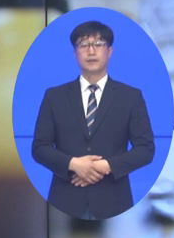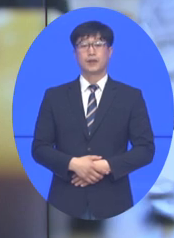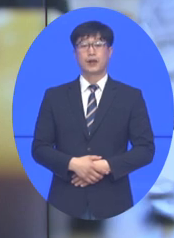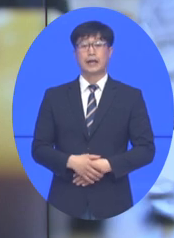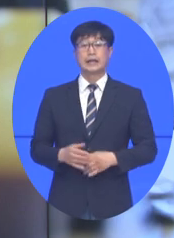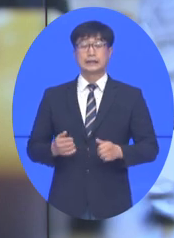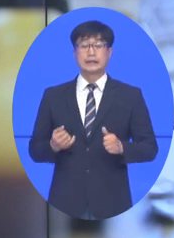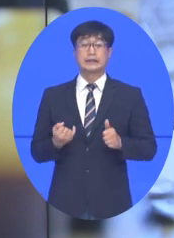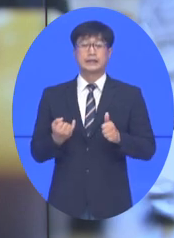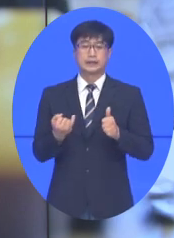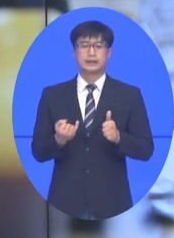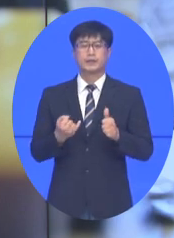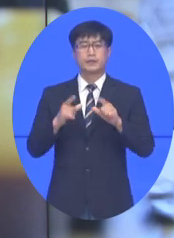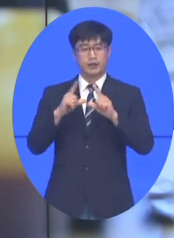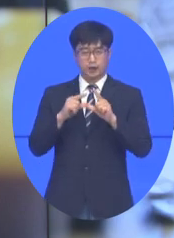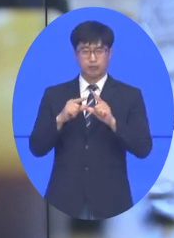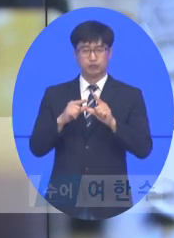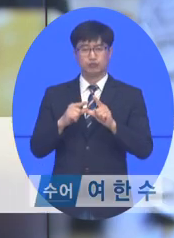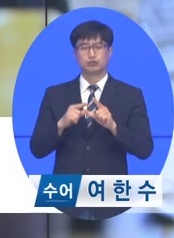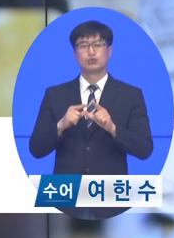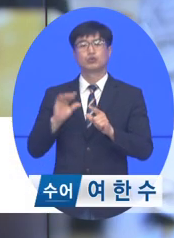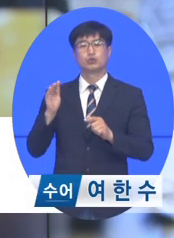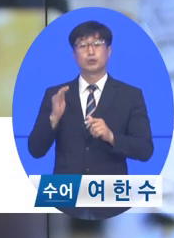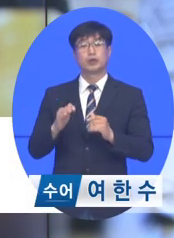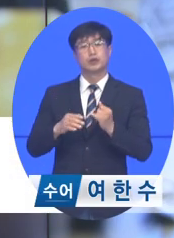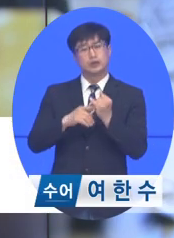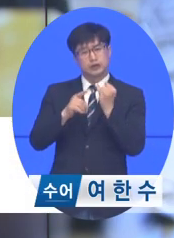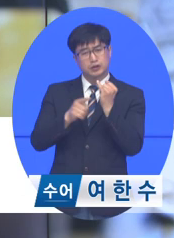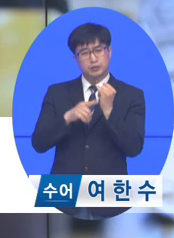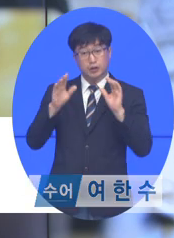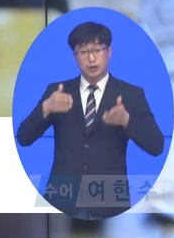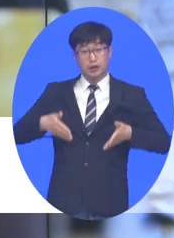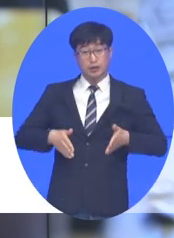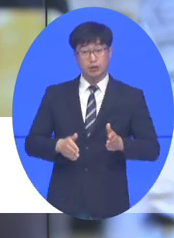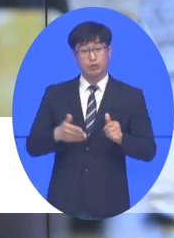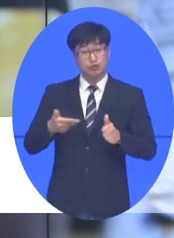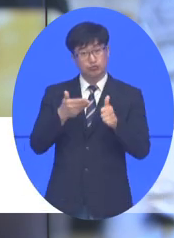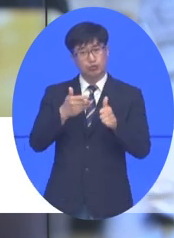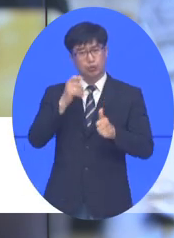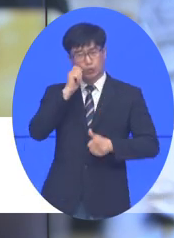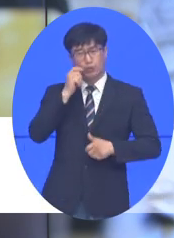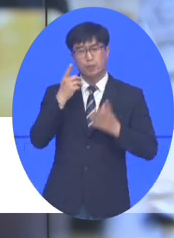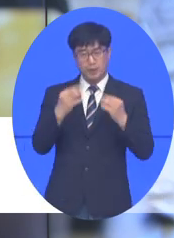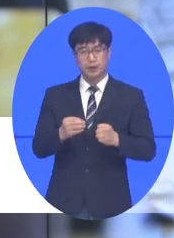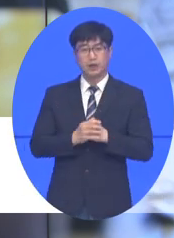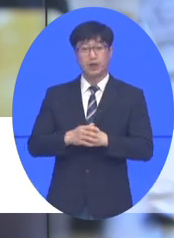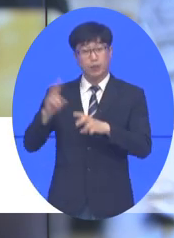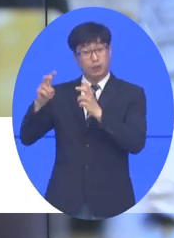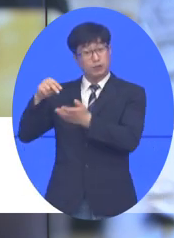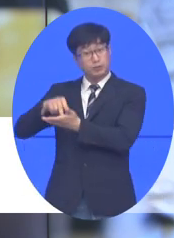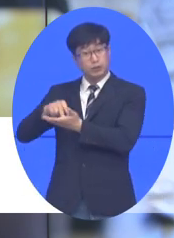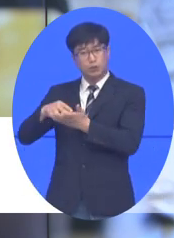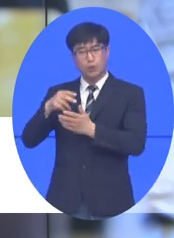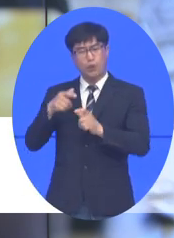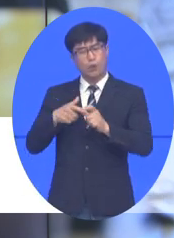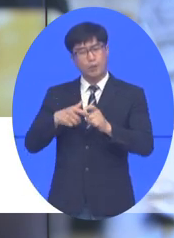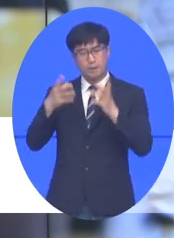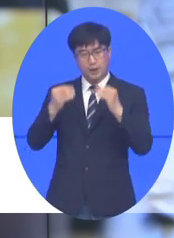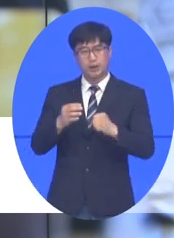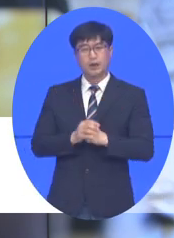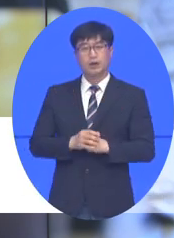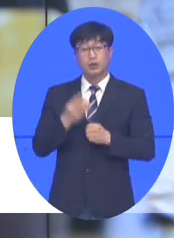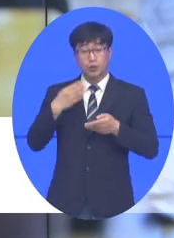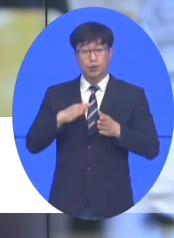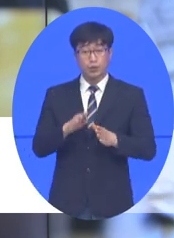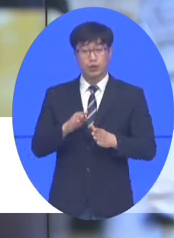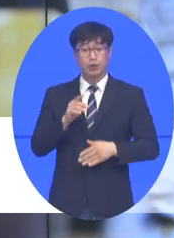맞벌이 부부가 대부분인 요즘 임신과 출산 그리고 육아에 어려움을 겪는 경우가 많습니다. 기업에서도 고민이 깊은데요. 경기도가